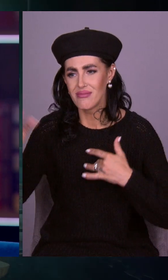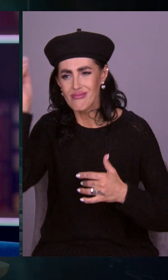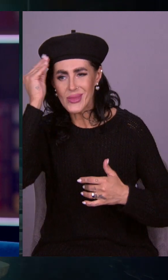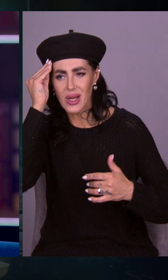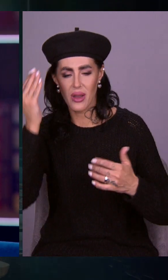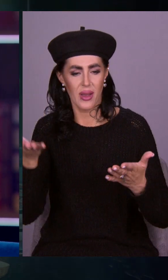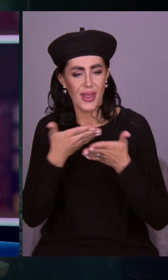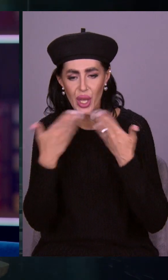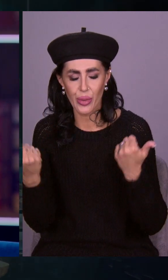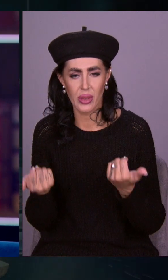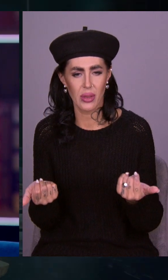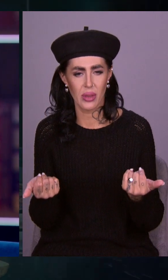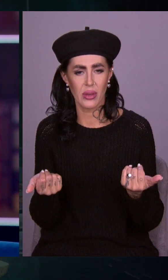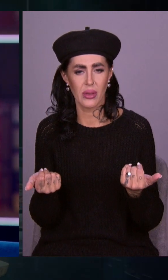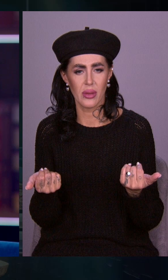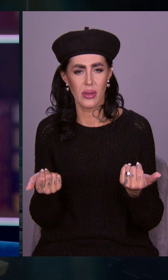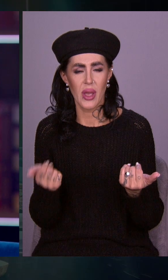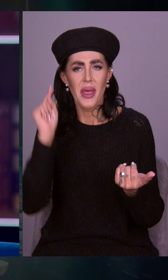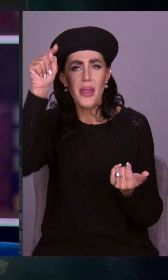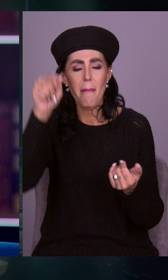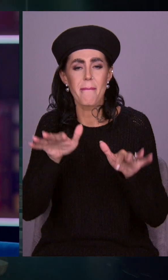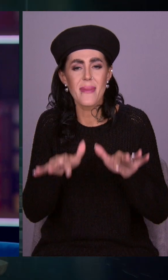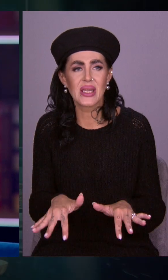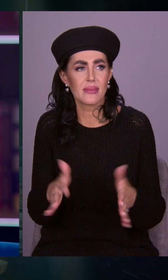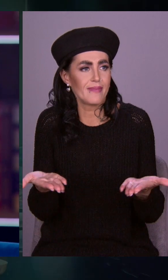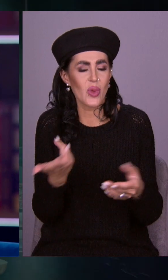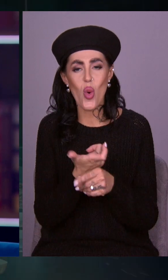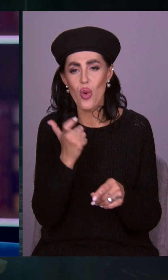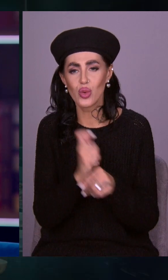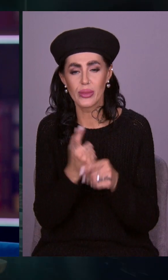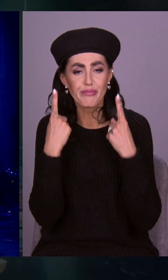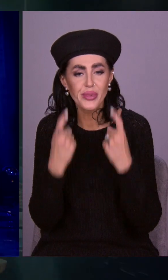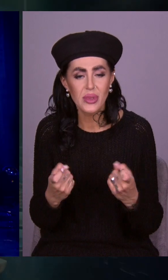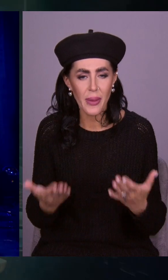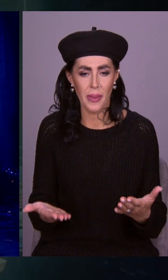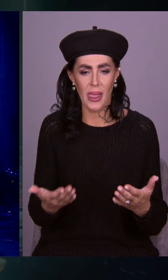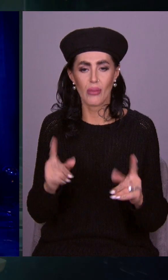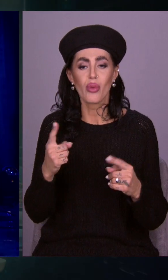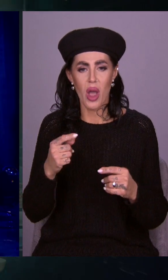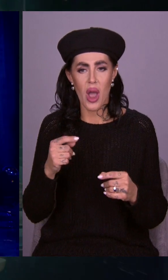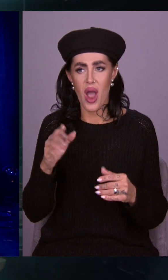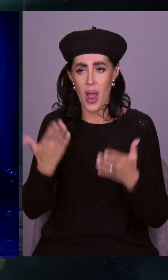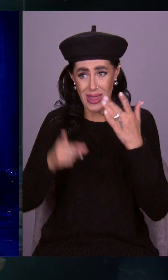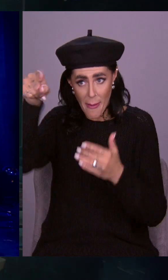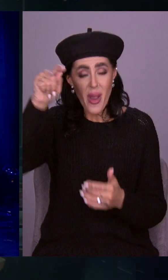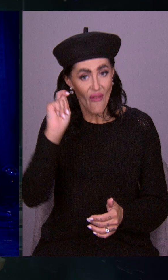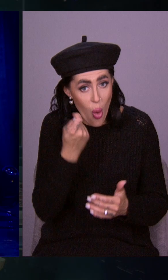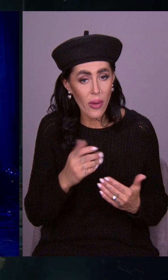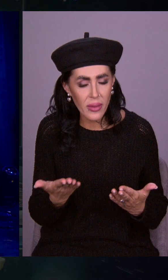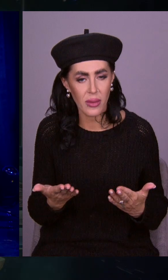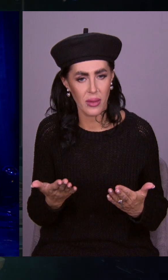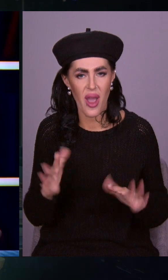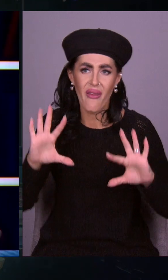місце брехні. Там такі місця, в яких ти можеш, в будь-який момент можеш щось прилетіти, якби все. І в тебе залишається, можливо,